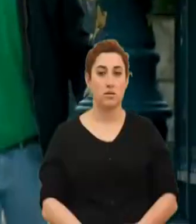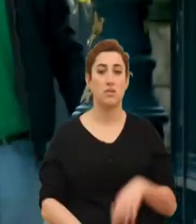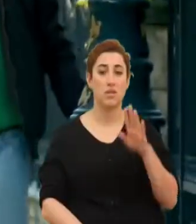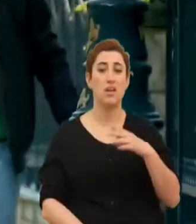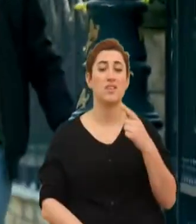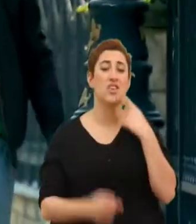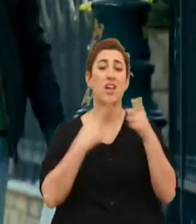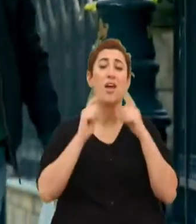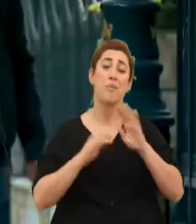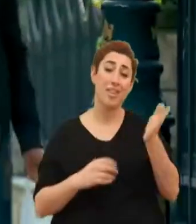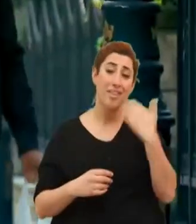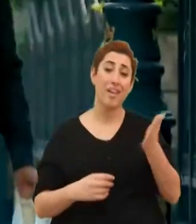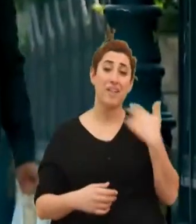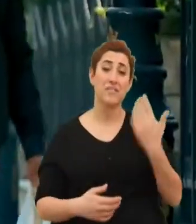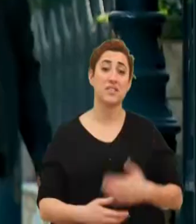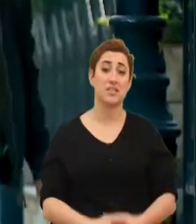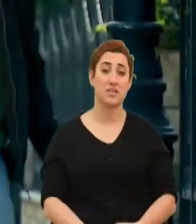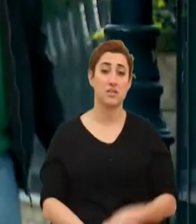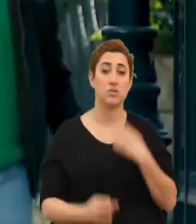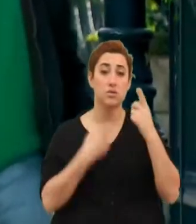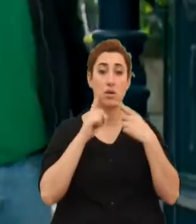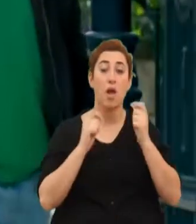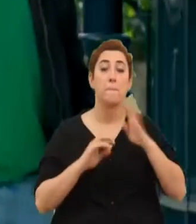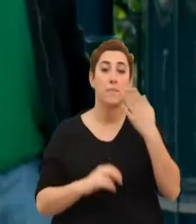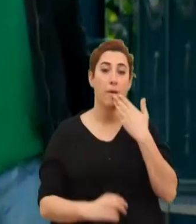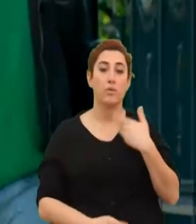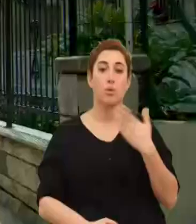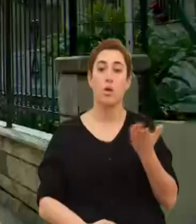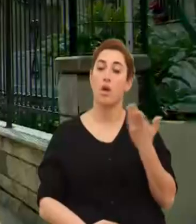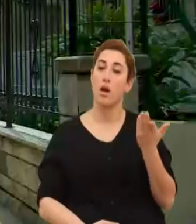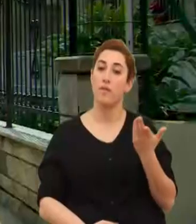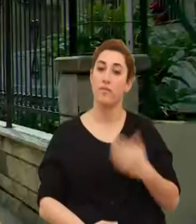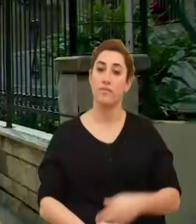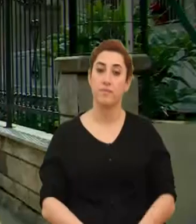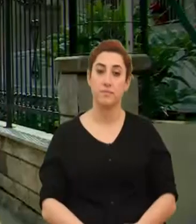Ya mızmızlanmayın hadi ya, hadi. Mızmızlanmayın diyor ya, yani.